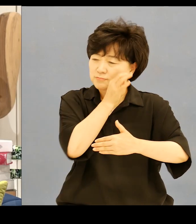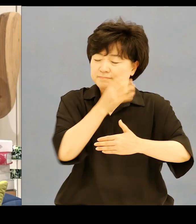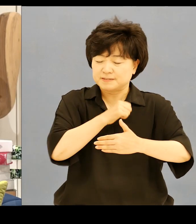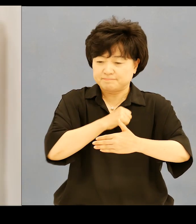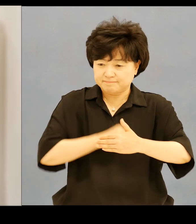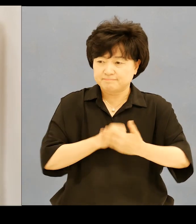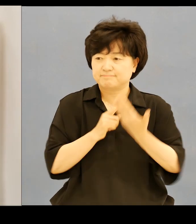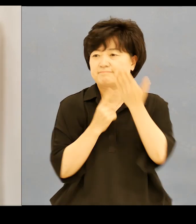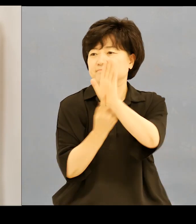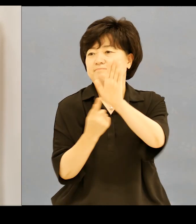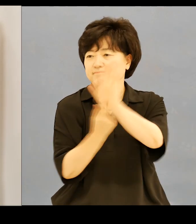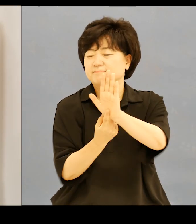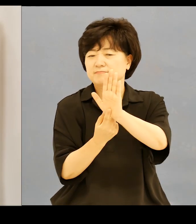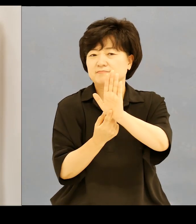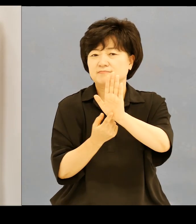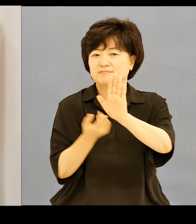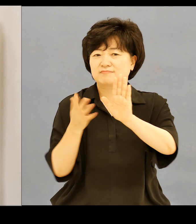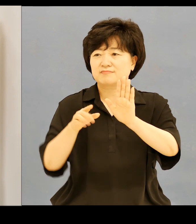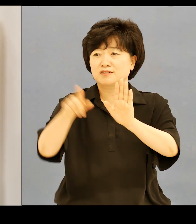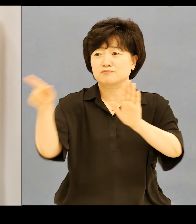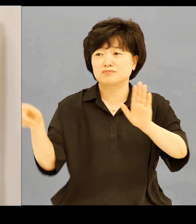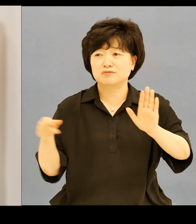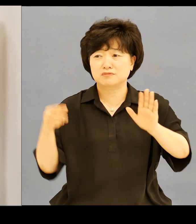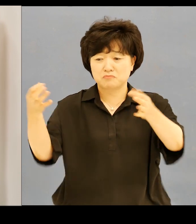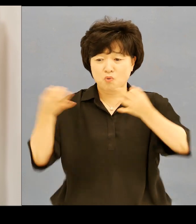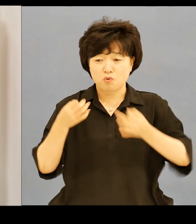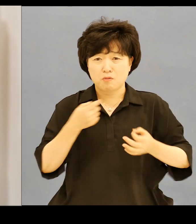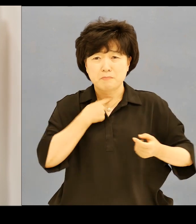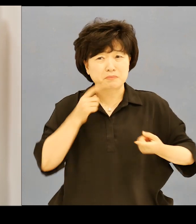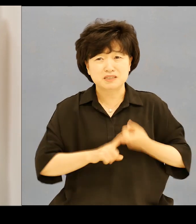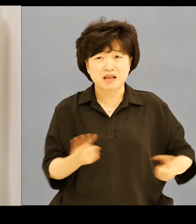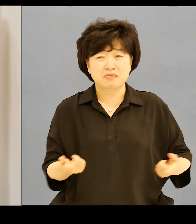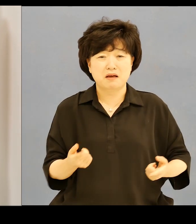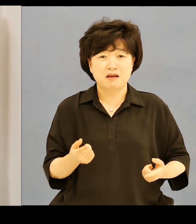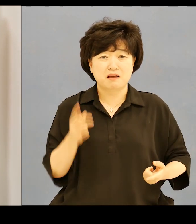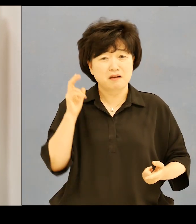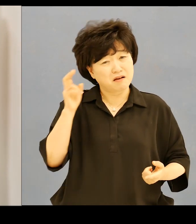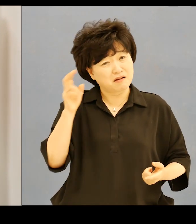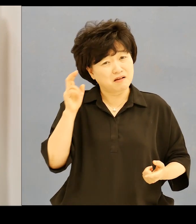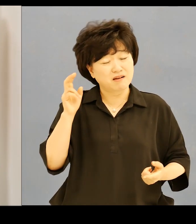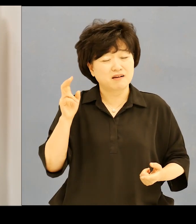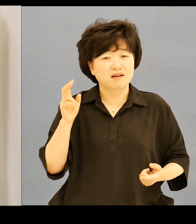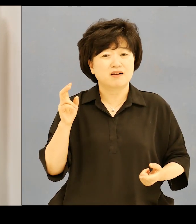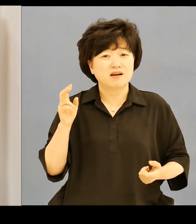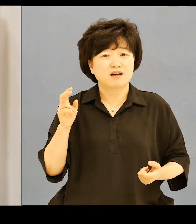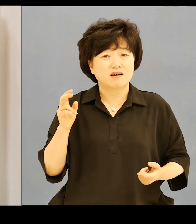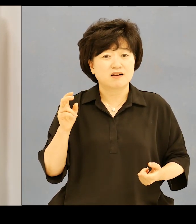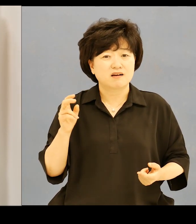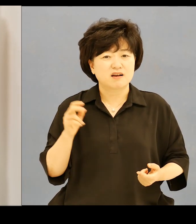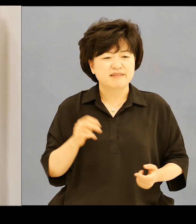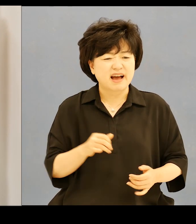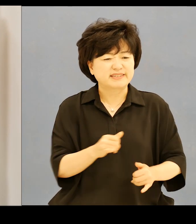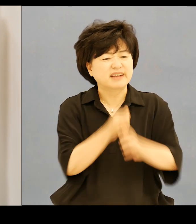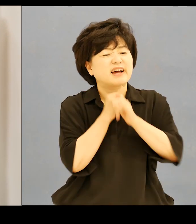그분들은 이제 저의 어떤 점이 마음에 안 드셨는지 모르겠지만 이제